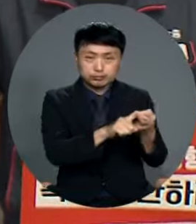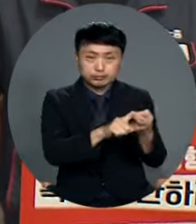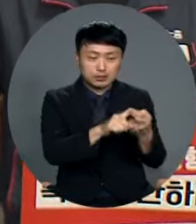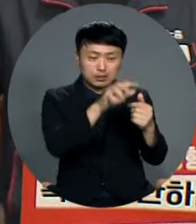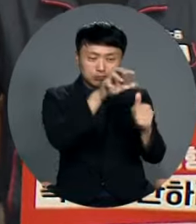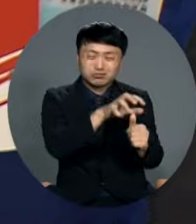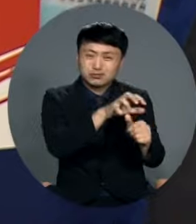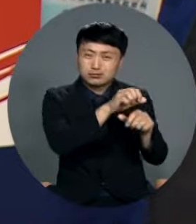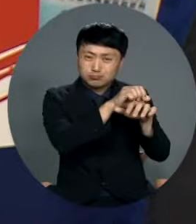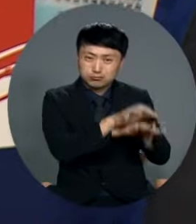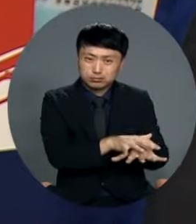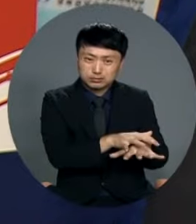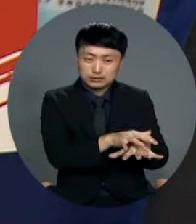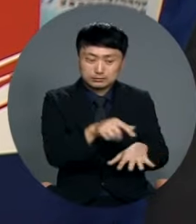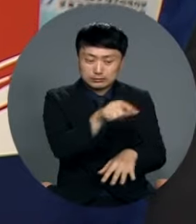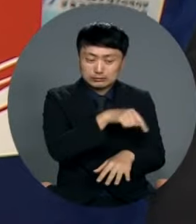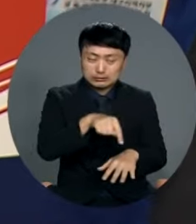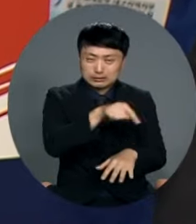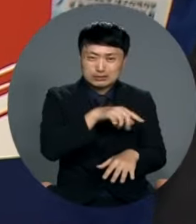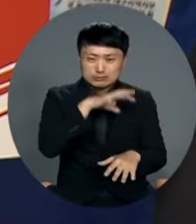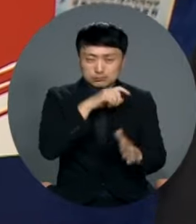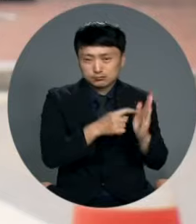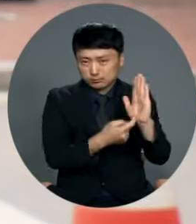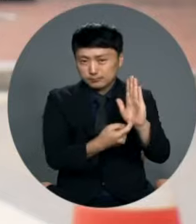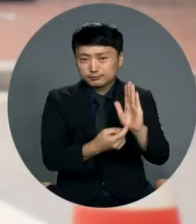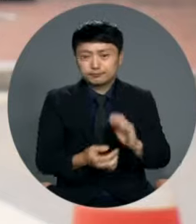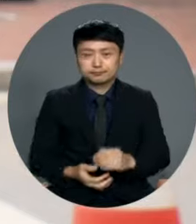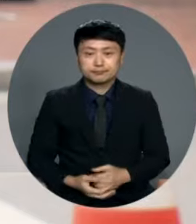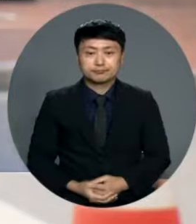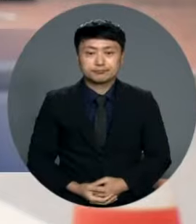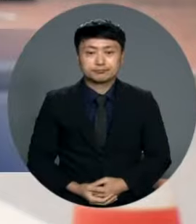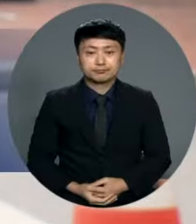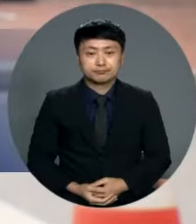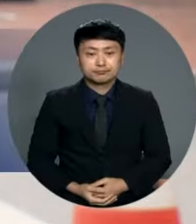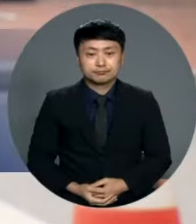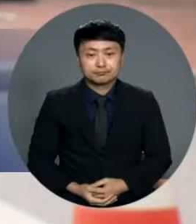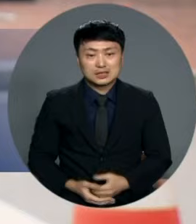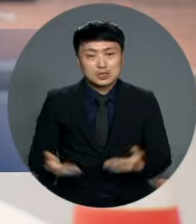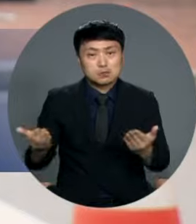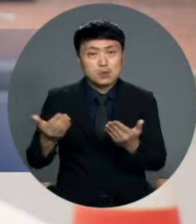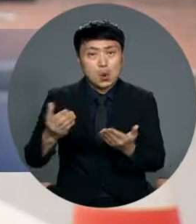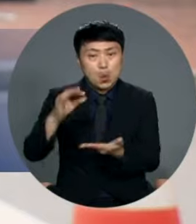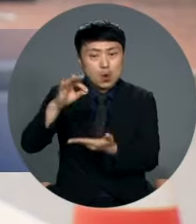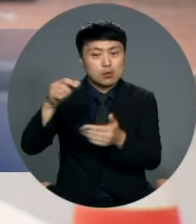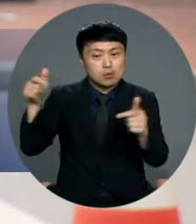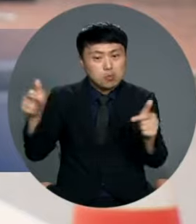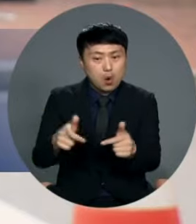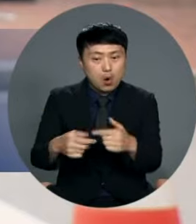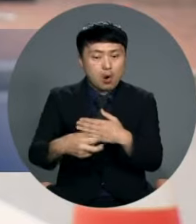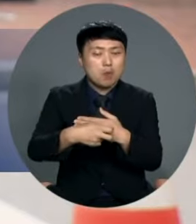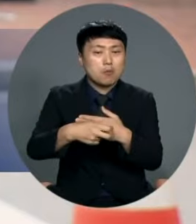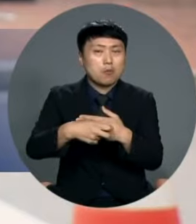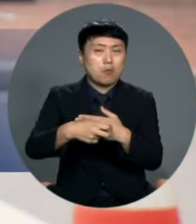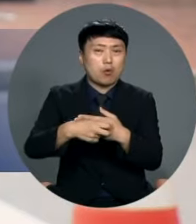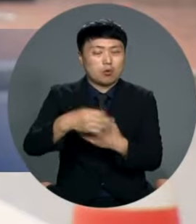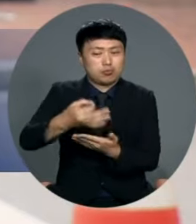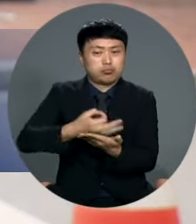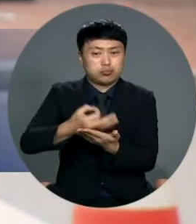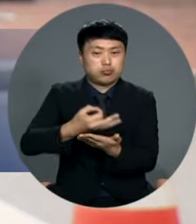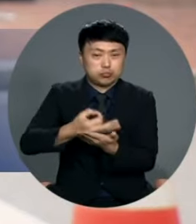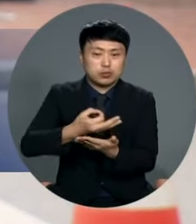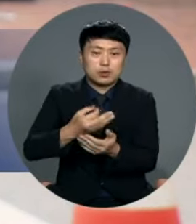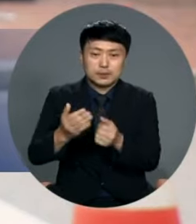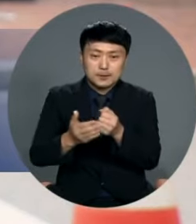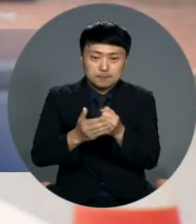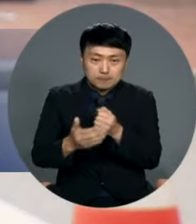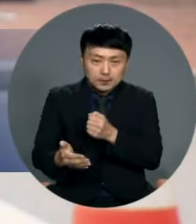의도로 풀이된다고 노조 측은 강조합니다. 직원들의 임금이나 이런 것을 줄여야 또 병원의 수익을 올릴 수 있는 구조이다 보니